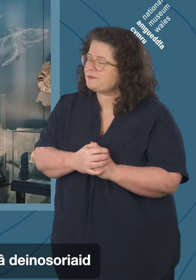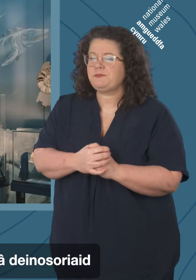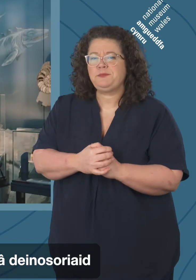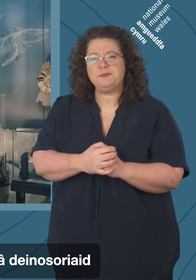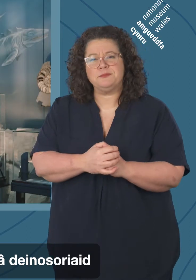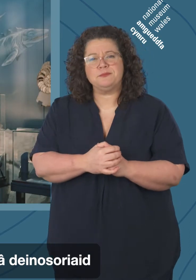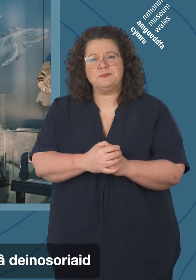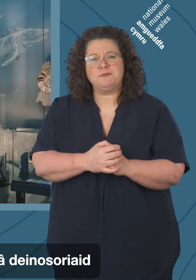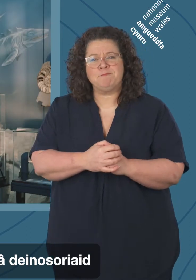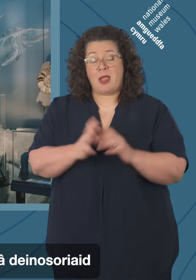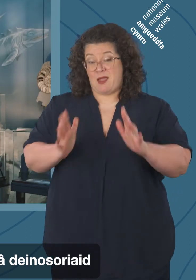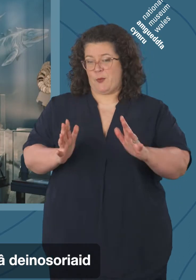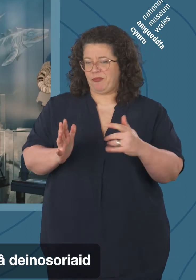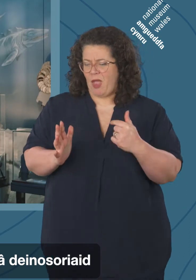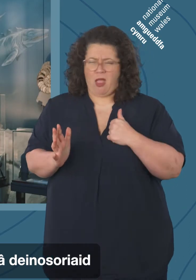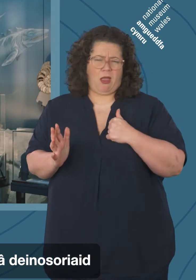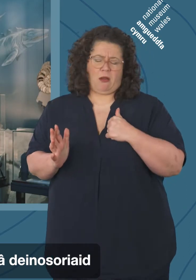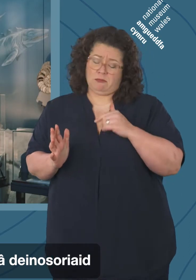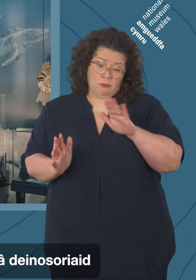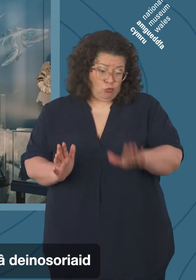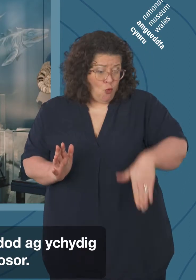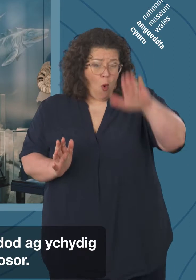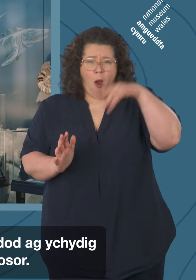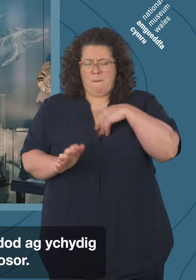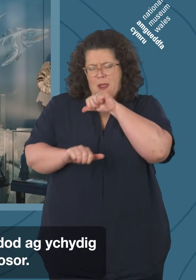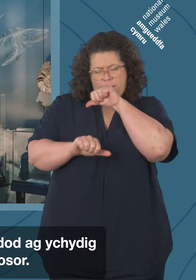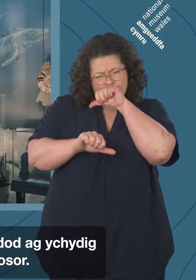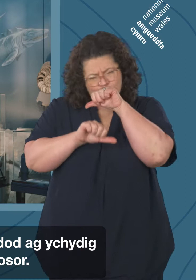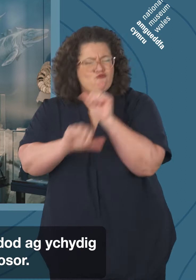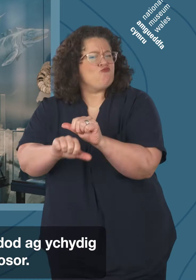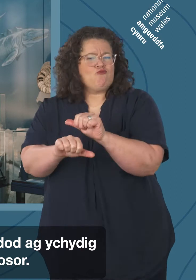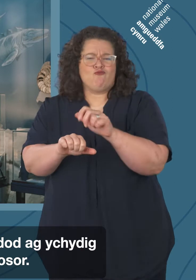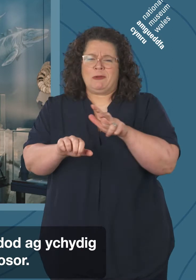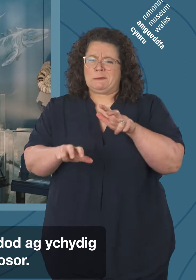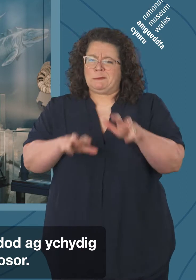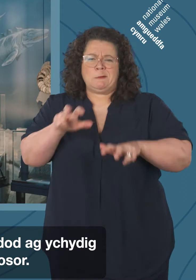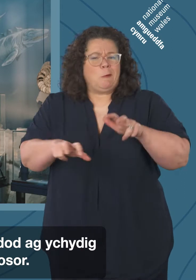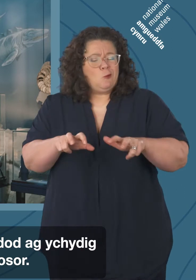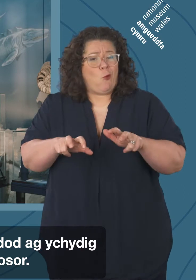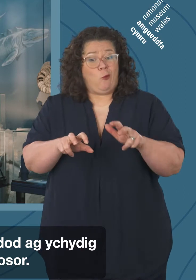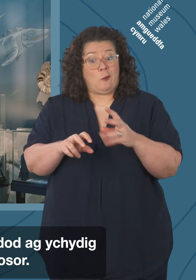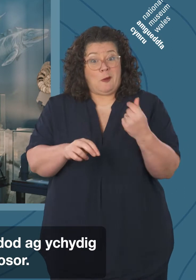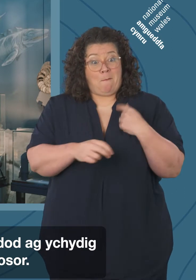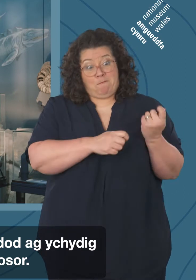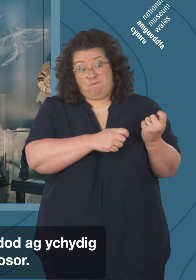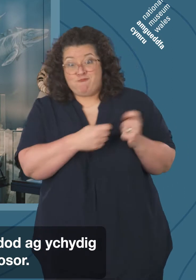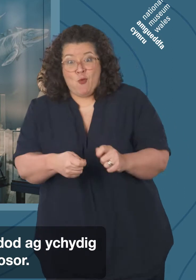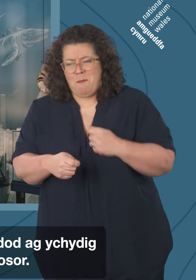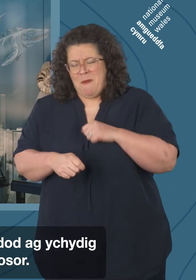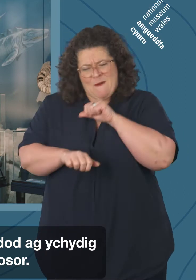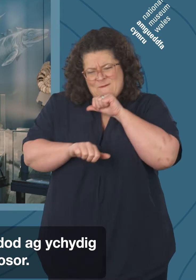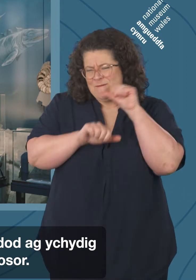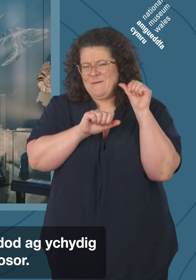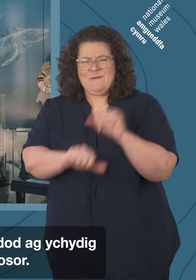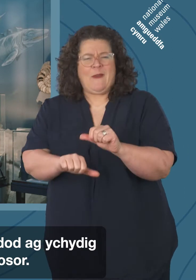Rydw wedi bod wrth fy modd y dinosauriaid ers oedran ifanc. Felly, rydw i wedi dod ac ychydig o fy